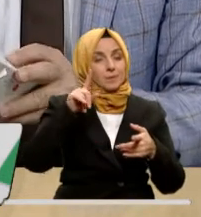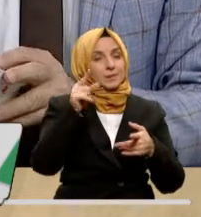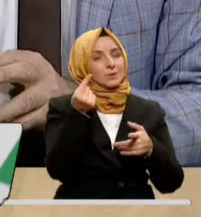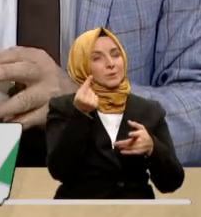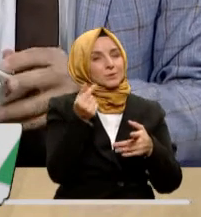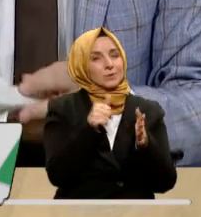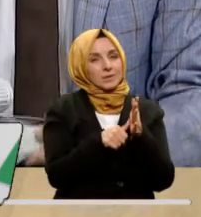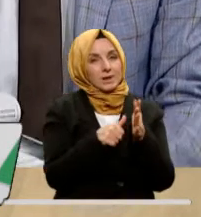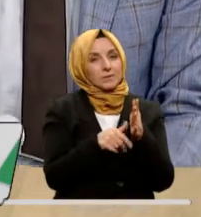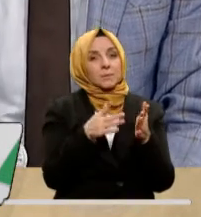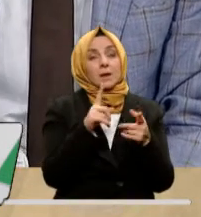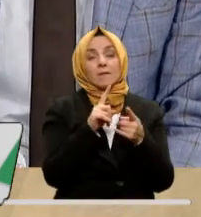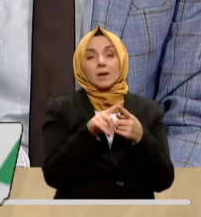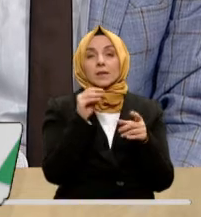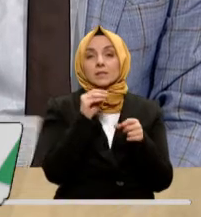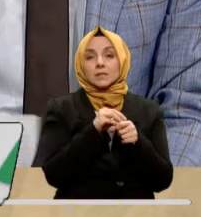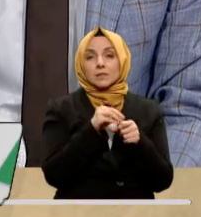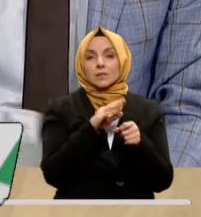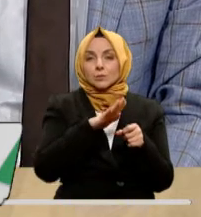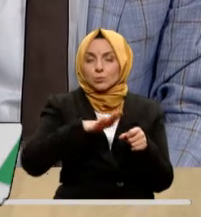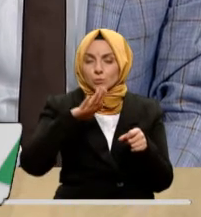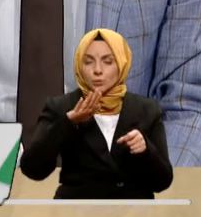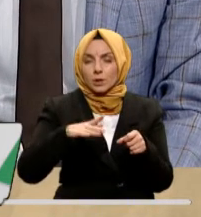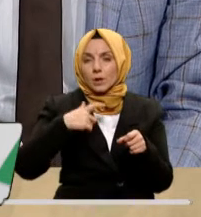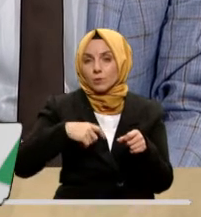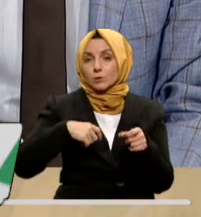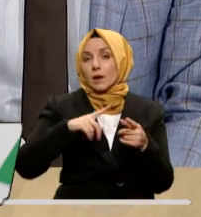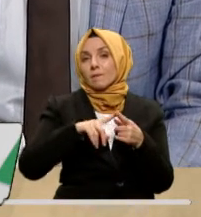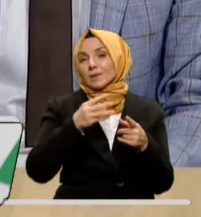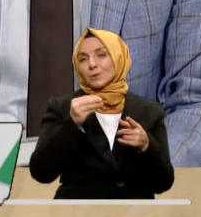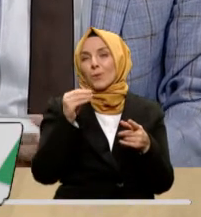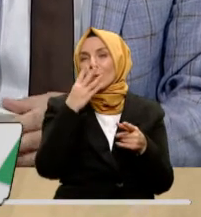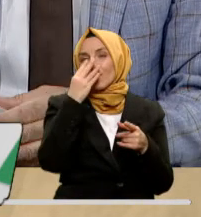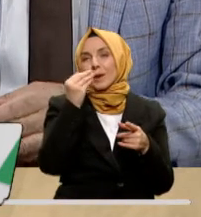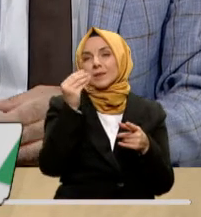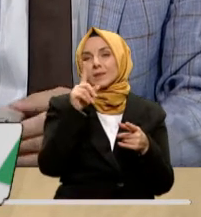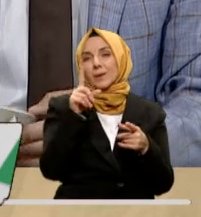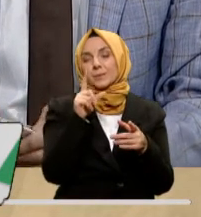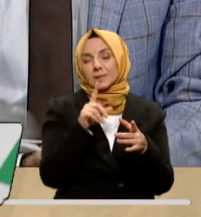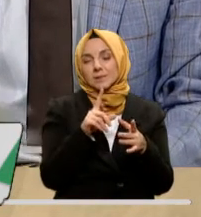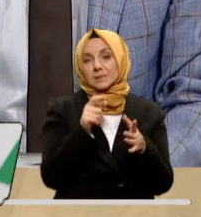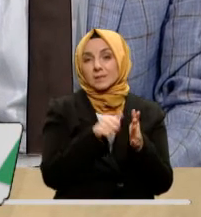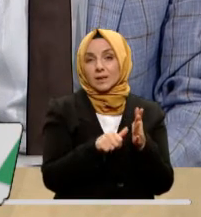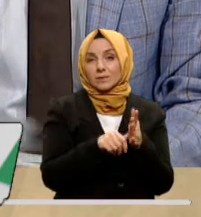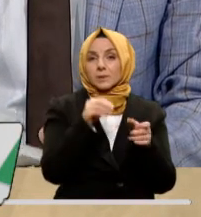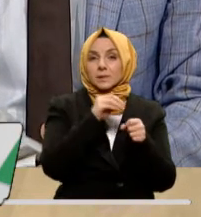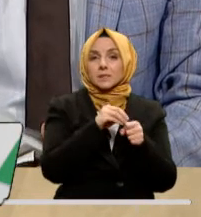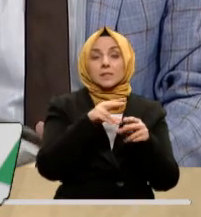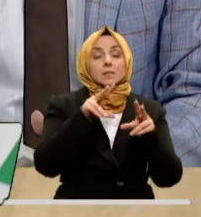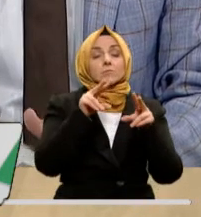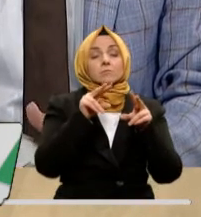iç alanı içeri Tabii şeyi çocuklara ve çok beğenilen bir takvimimiz bu içeriği tamamen çocuklara göre